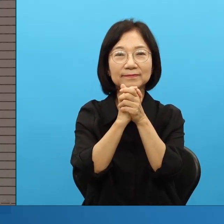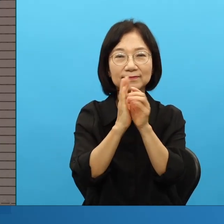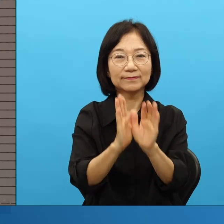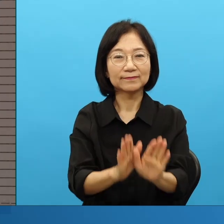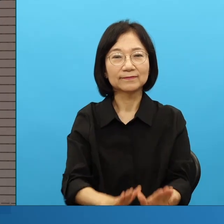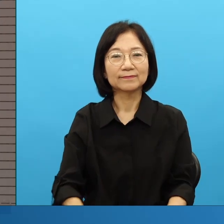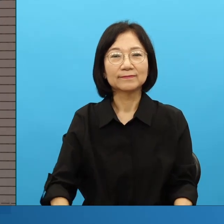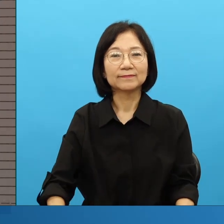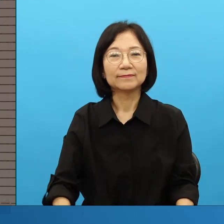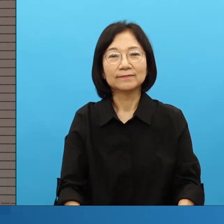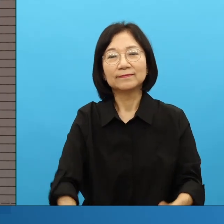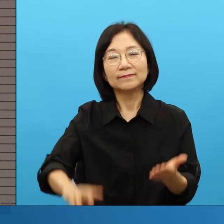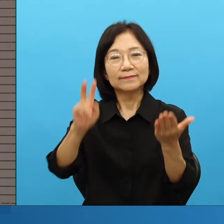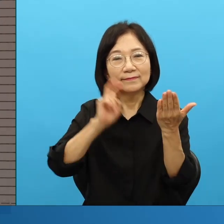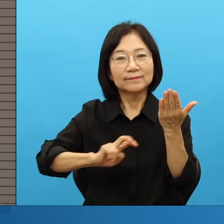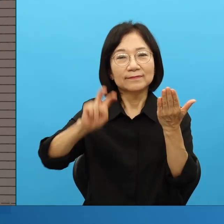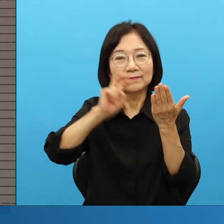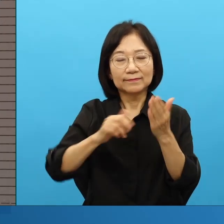아멘. 찬송가